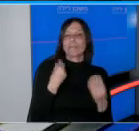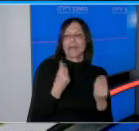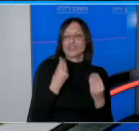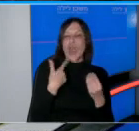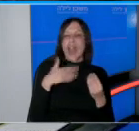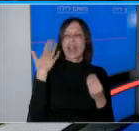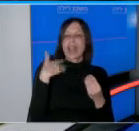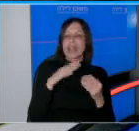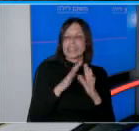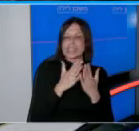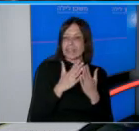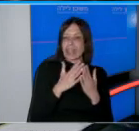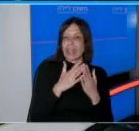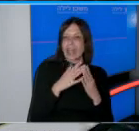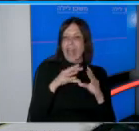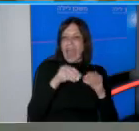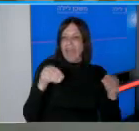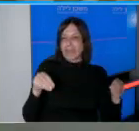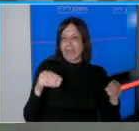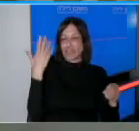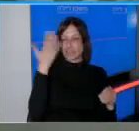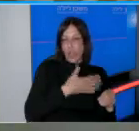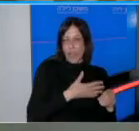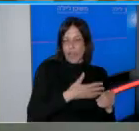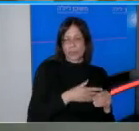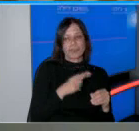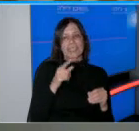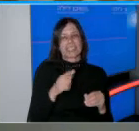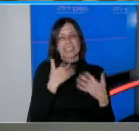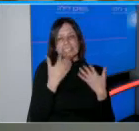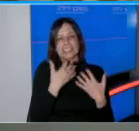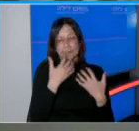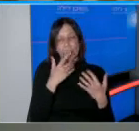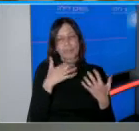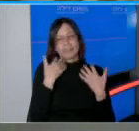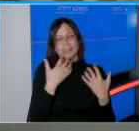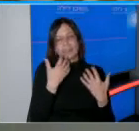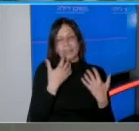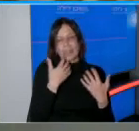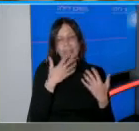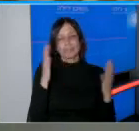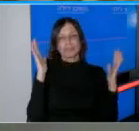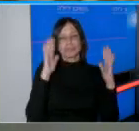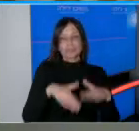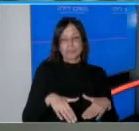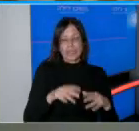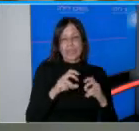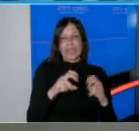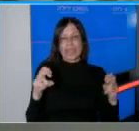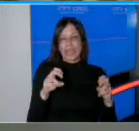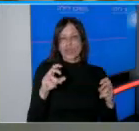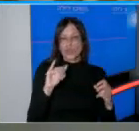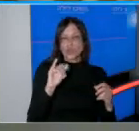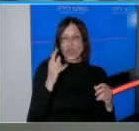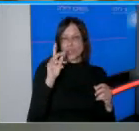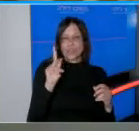בבקשה. אדמה שחורה זה סיפור שמספר את סיפורה של נפילת העיר יודפת בימי